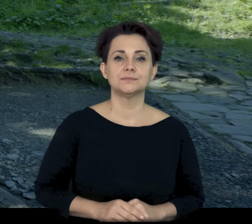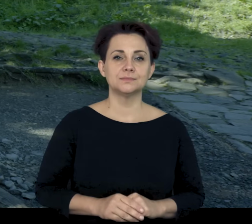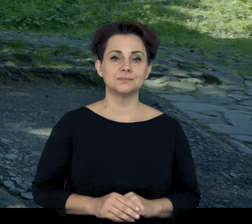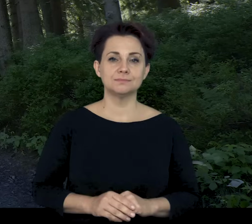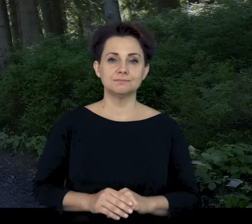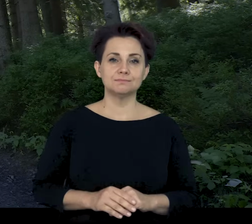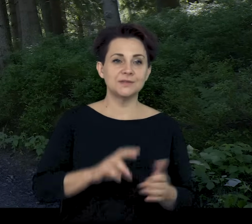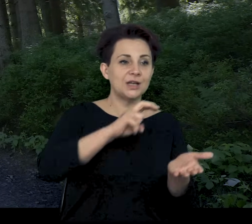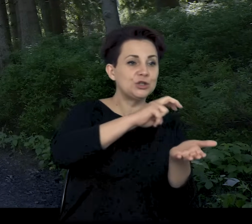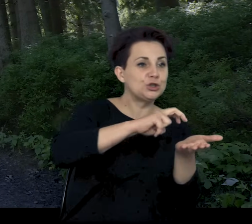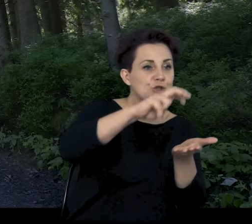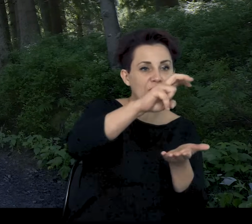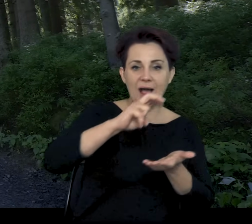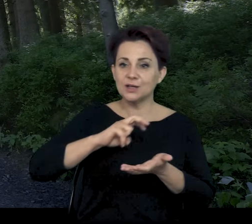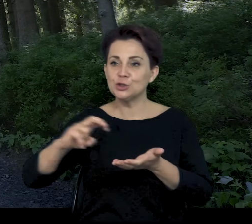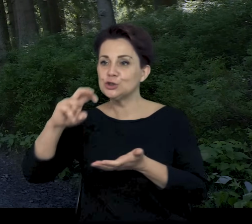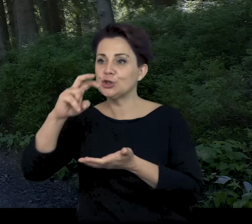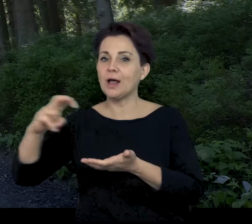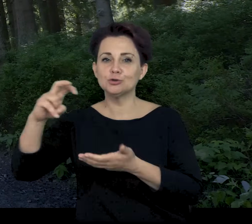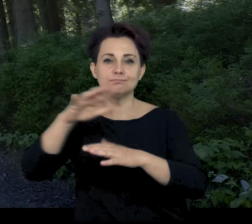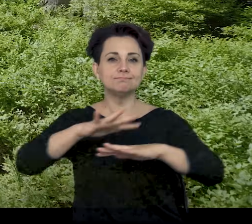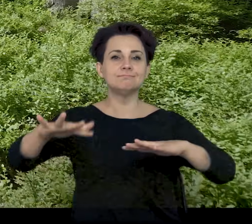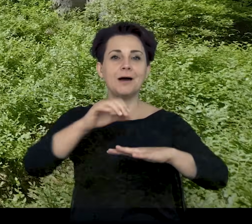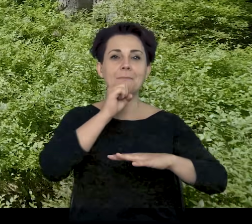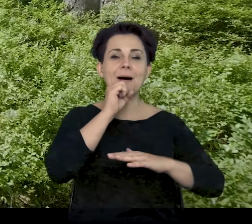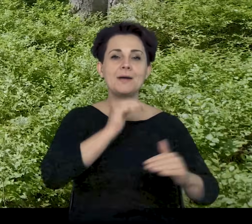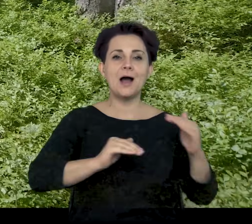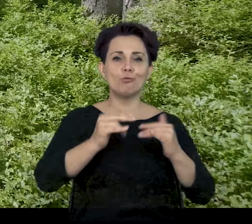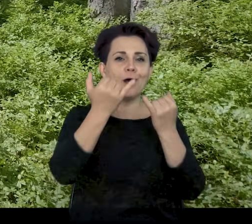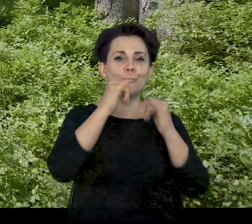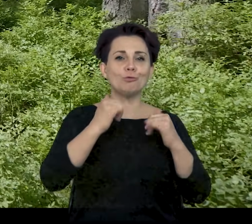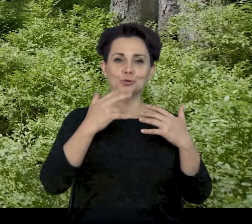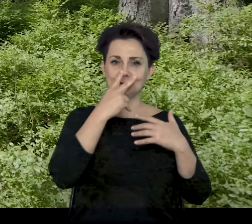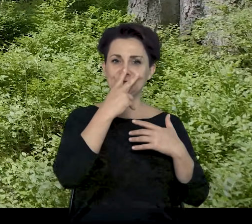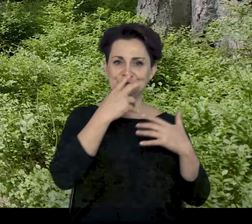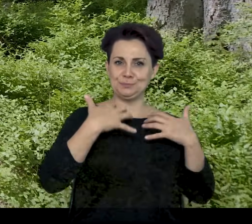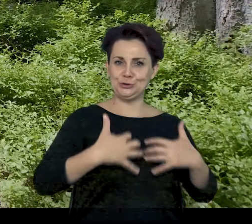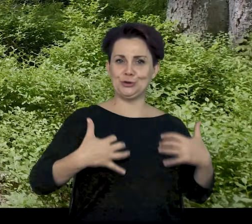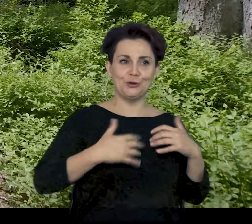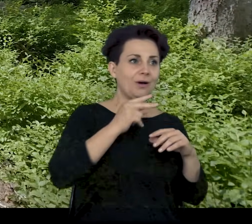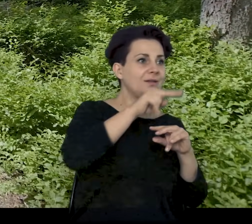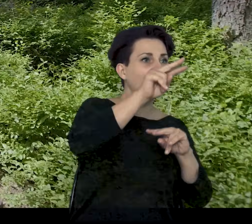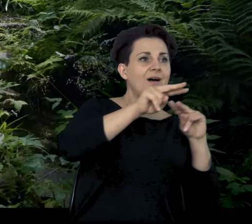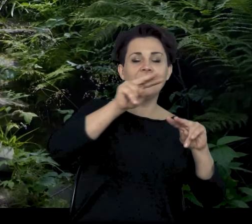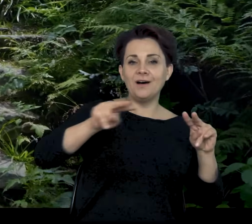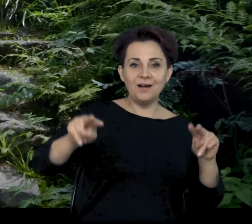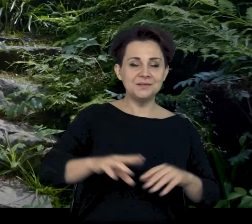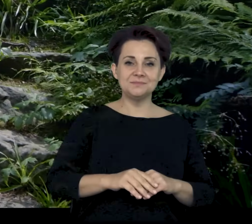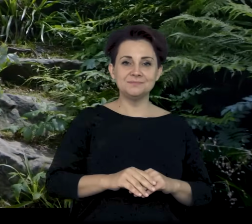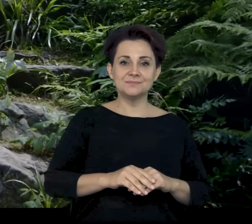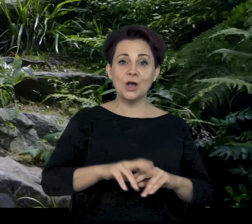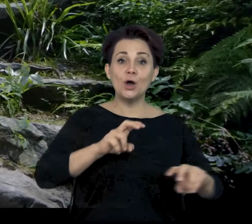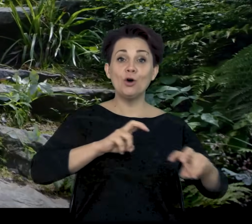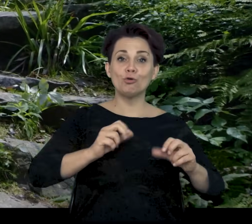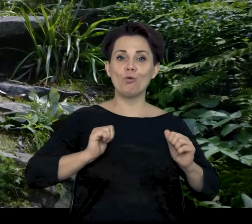Sieć szlaków turystycznych w masywie Babiej Góry prowadzi przez różne układy przyrodnicze. Organizuje ona ruch